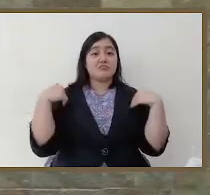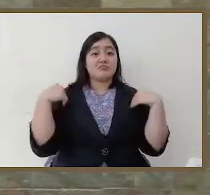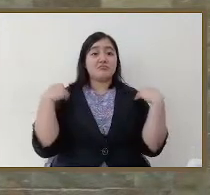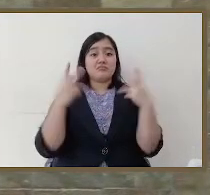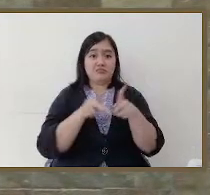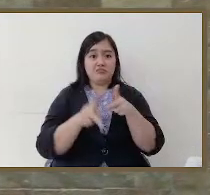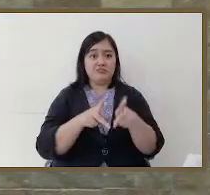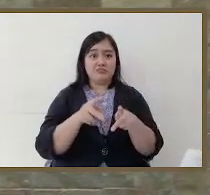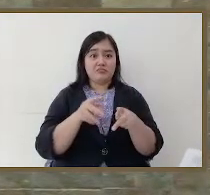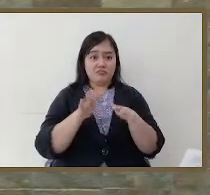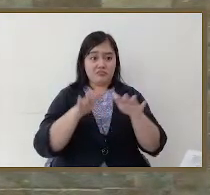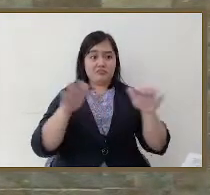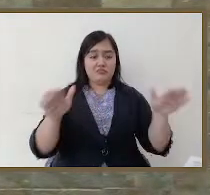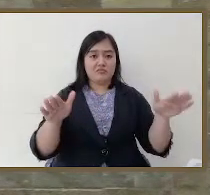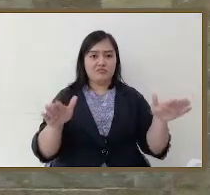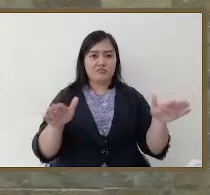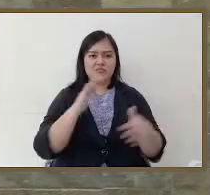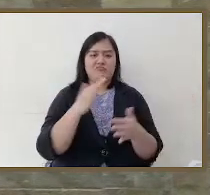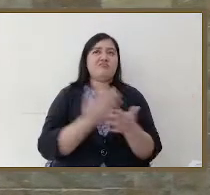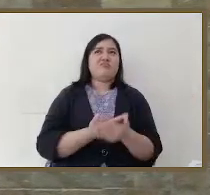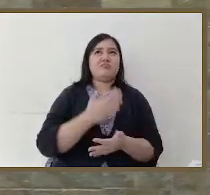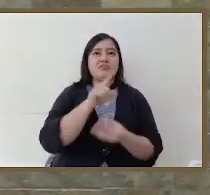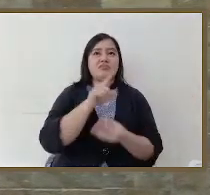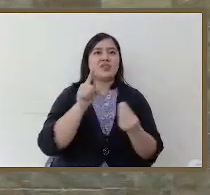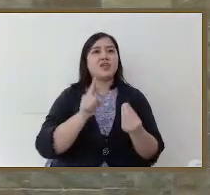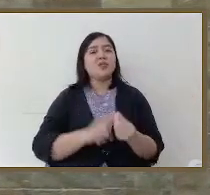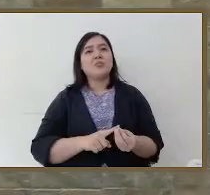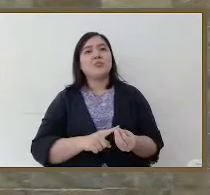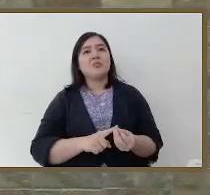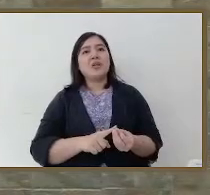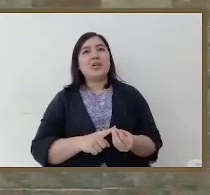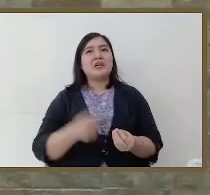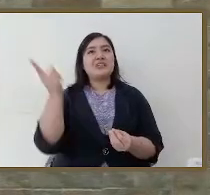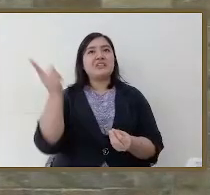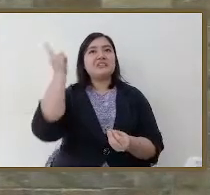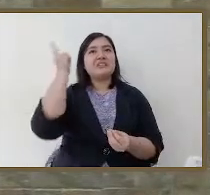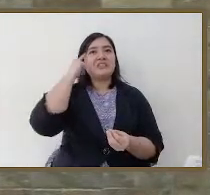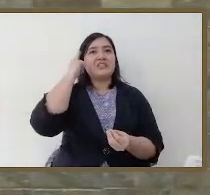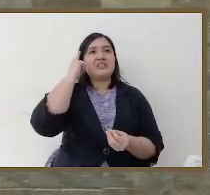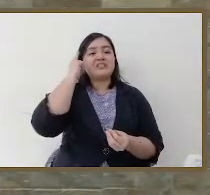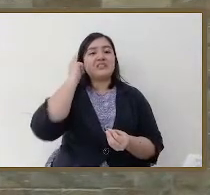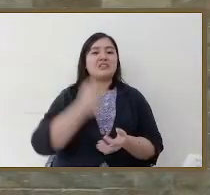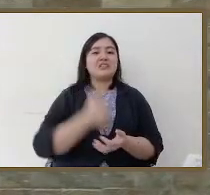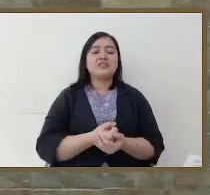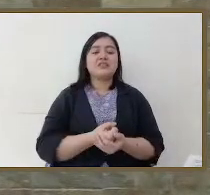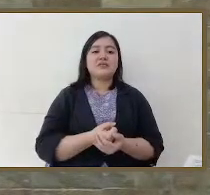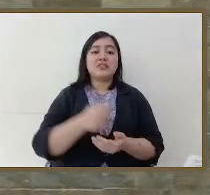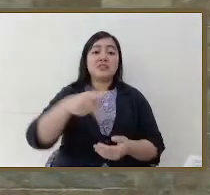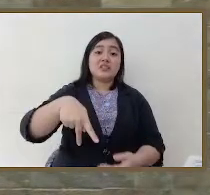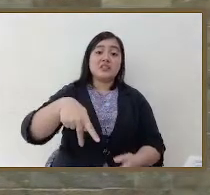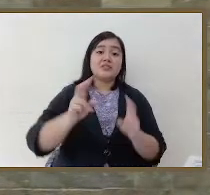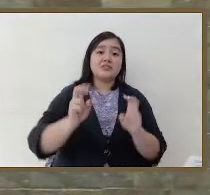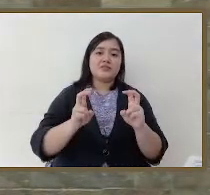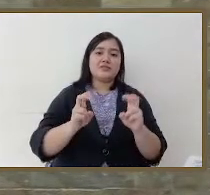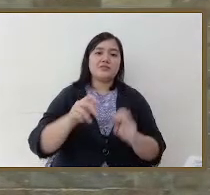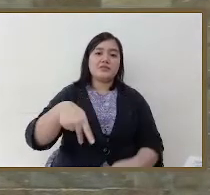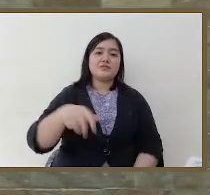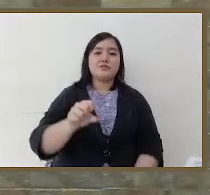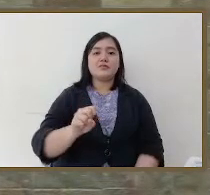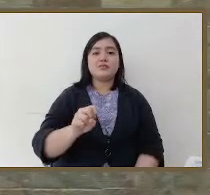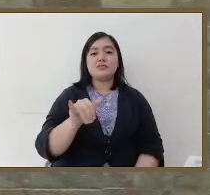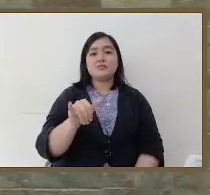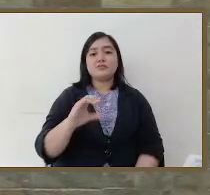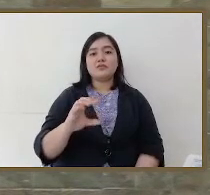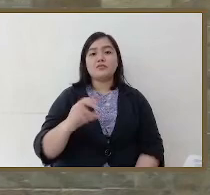It's all about psychology. Bulahin mo yung bata mo. I-bribe mo yung anak mo. Do you understand that? They don't believe in